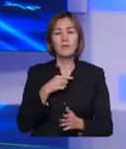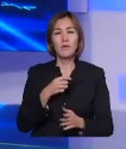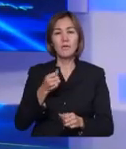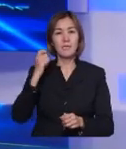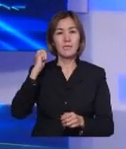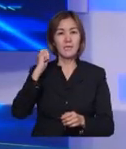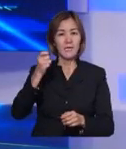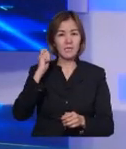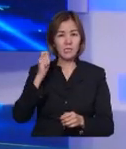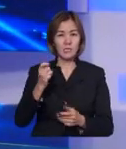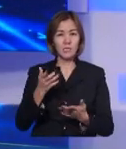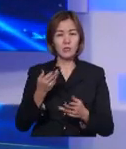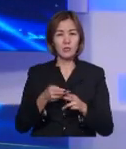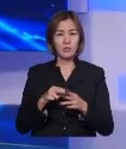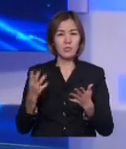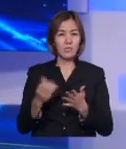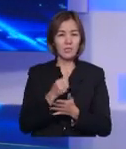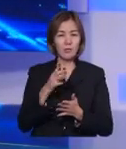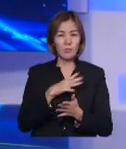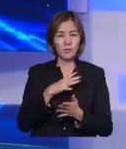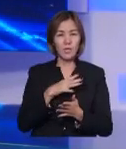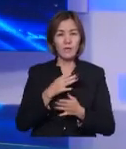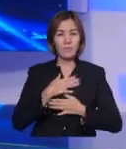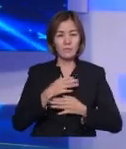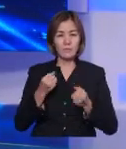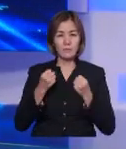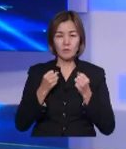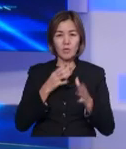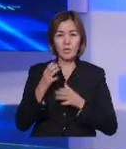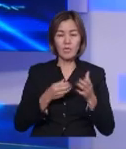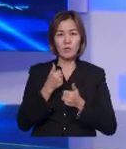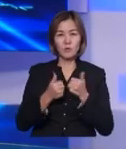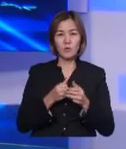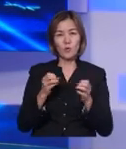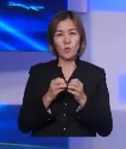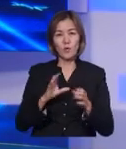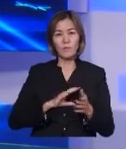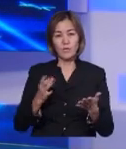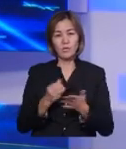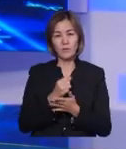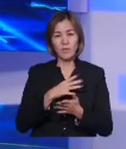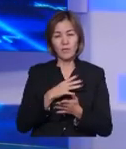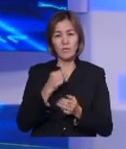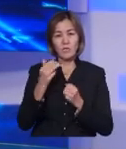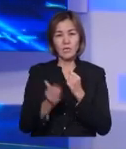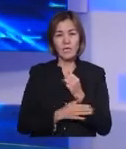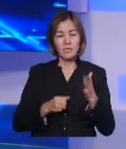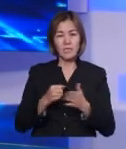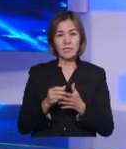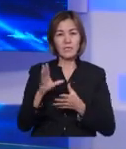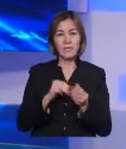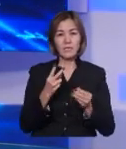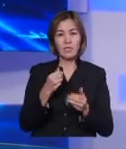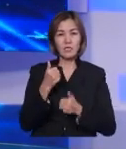Талдықорғандық теннисшілер үшін осы жыл сәтті болды. Жерлестеріміз биыл өткен халықаралық турнирлерден 10-ға жуық медаль жеңіп алған, жыл аяғына дейін